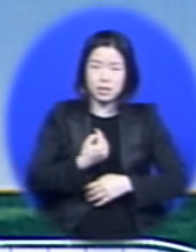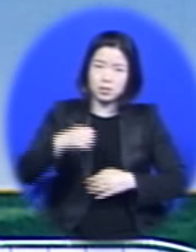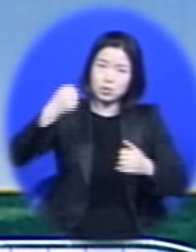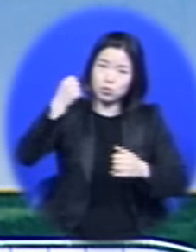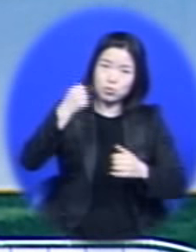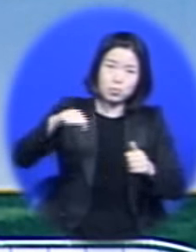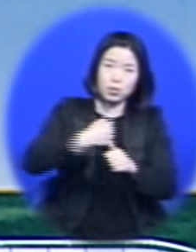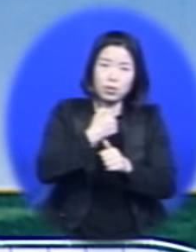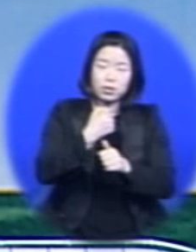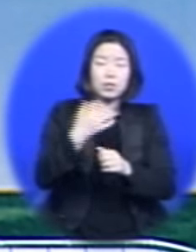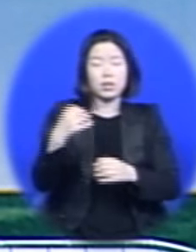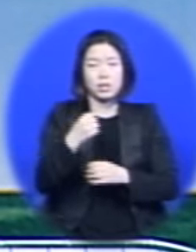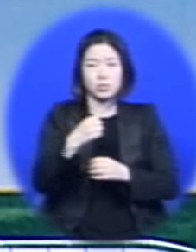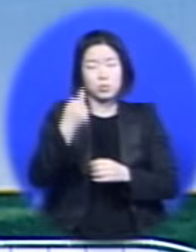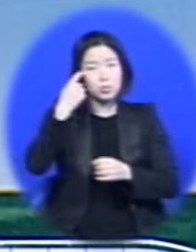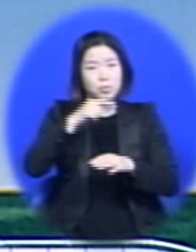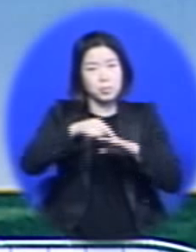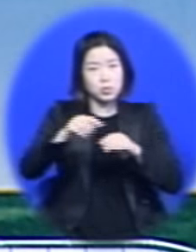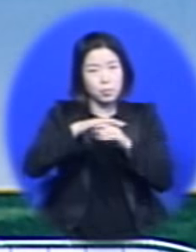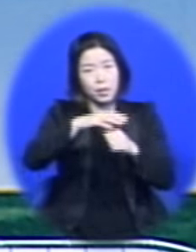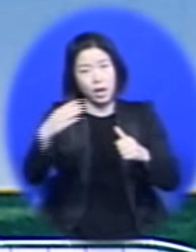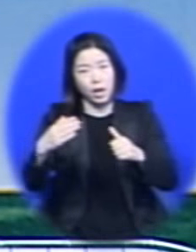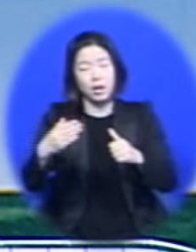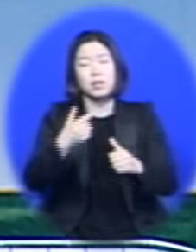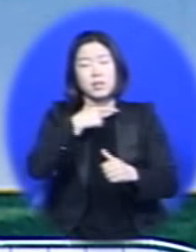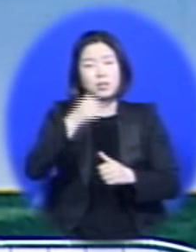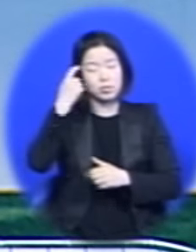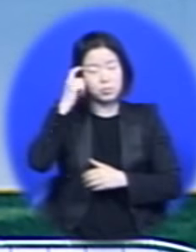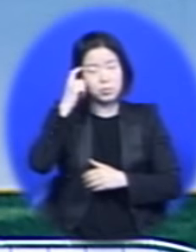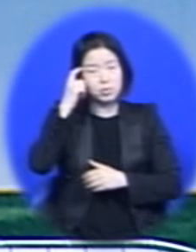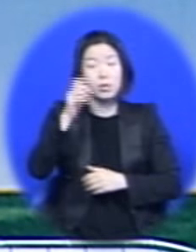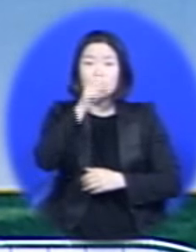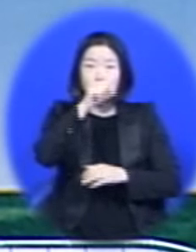민족을 해방시키려고 했습니다. 선한 계획이죠.